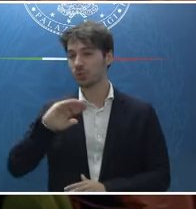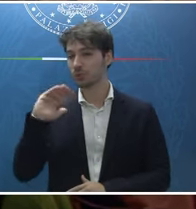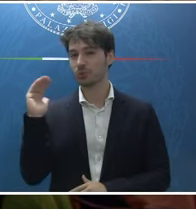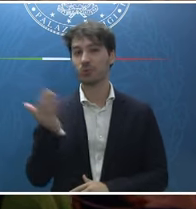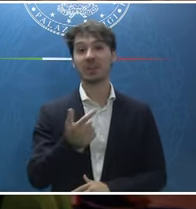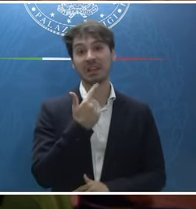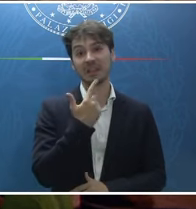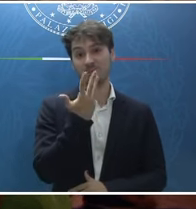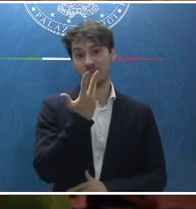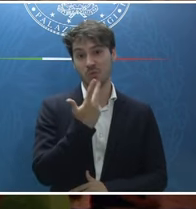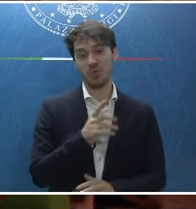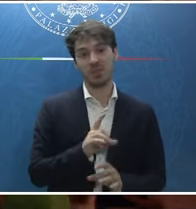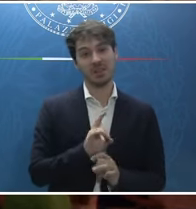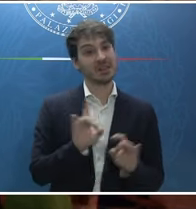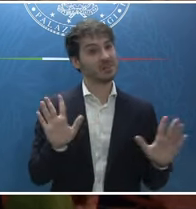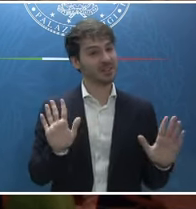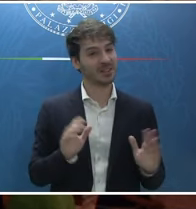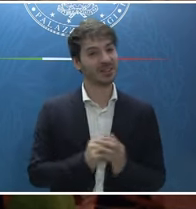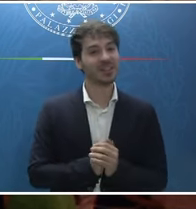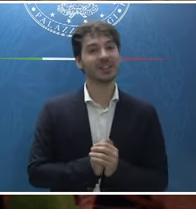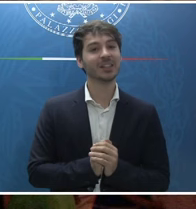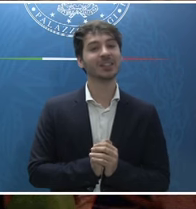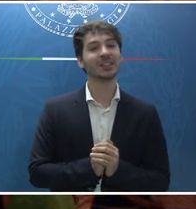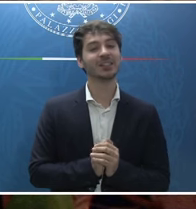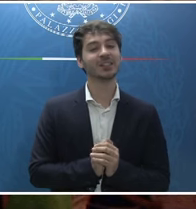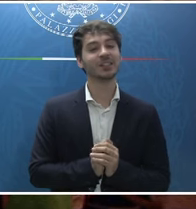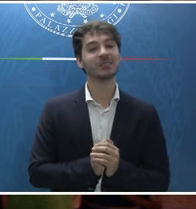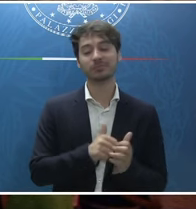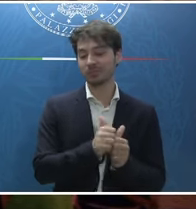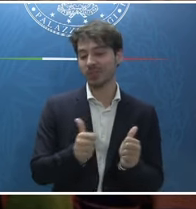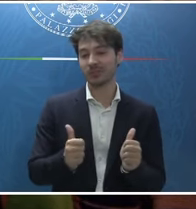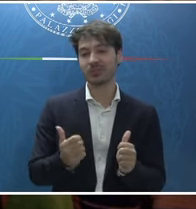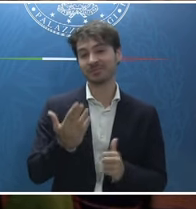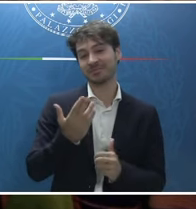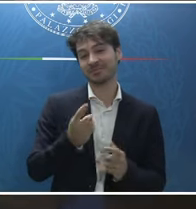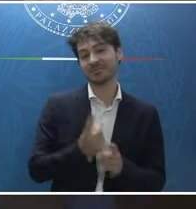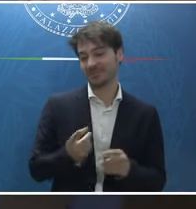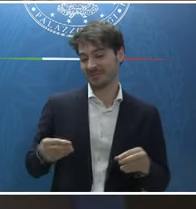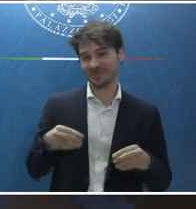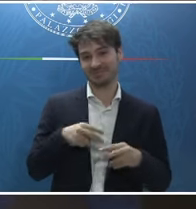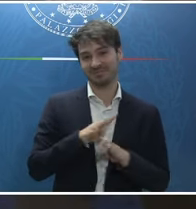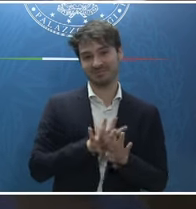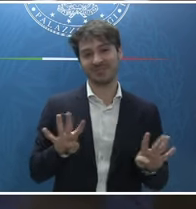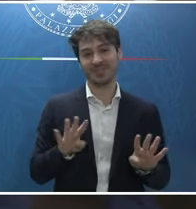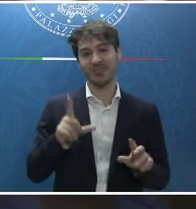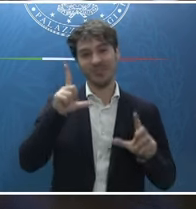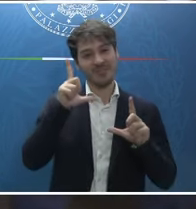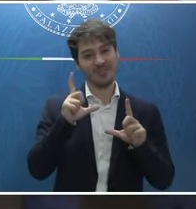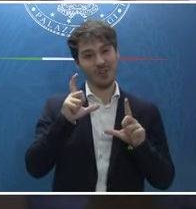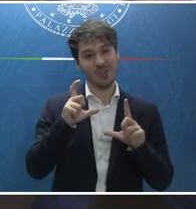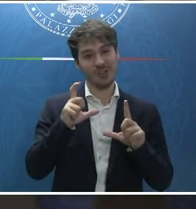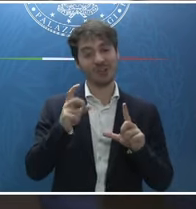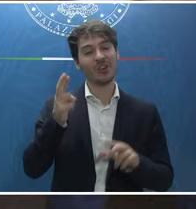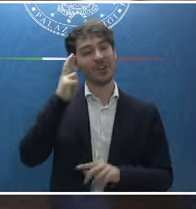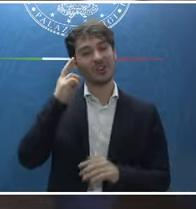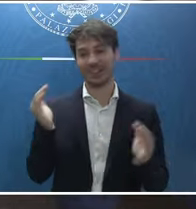chi vuole, nella libertà per l'appunto, siamo chiamati a fare una bellissima foto in ricordo di questa serata, in